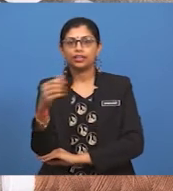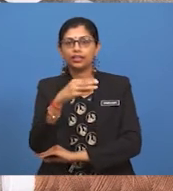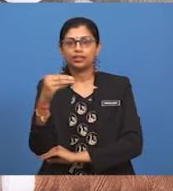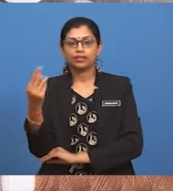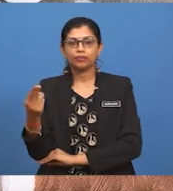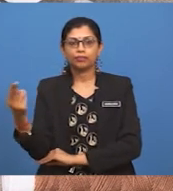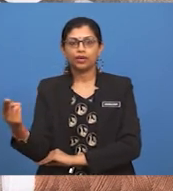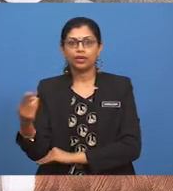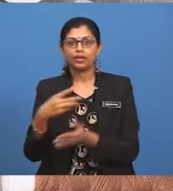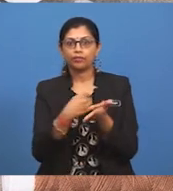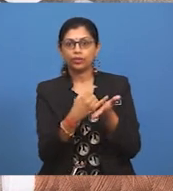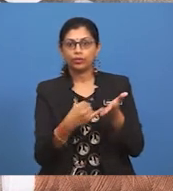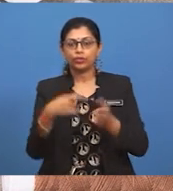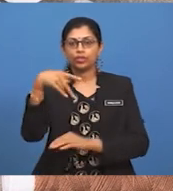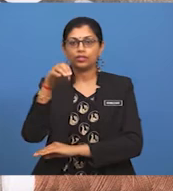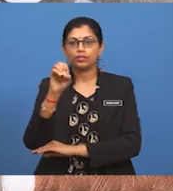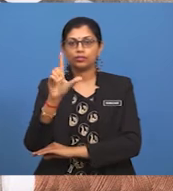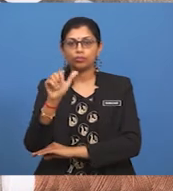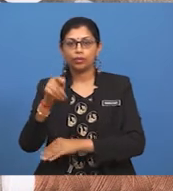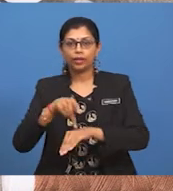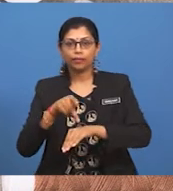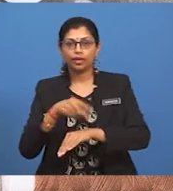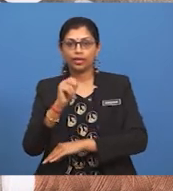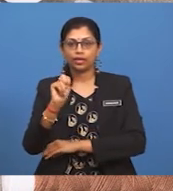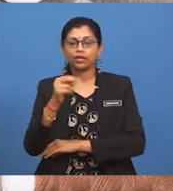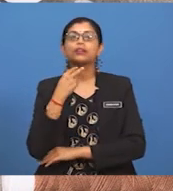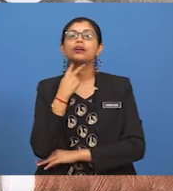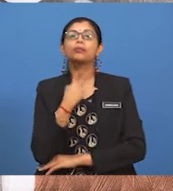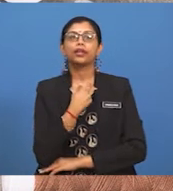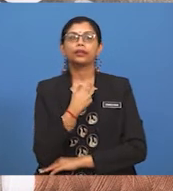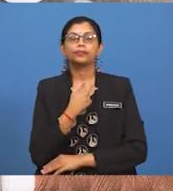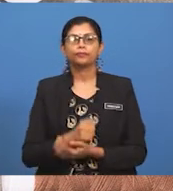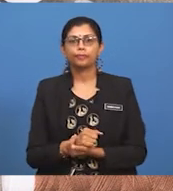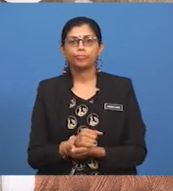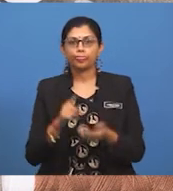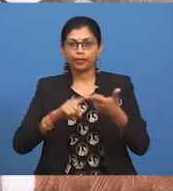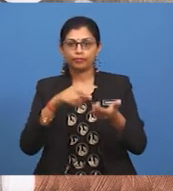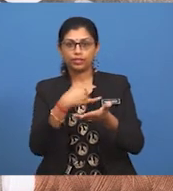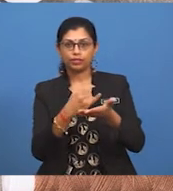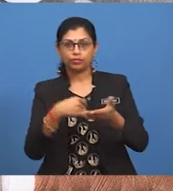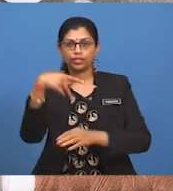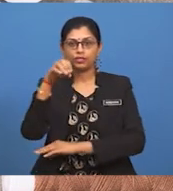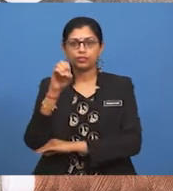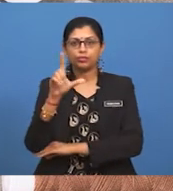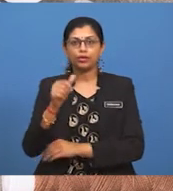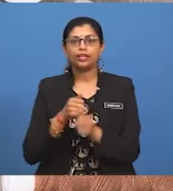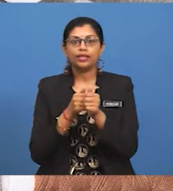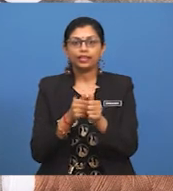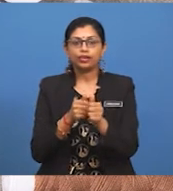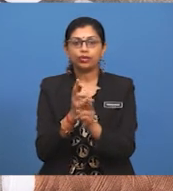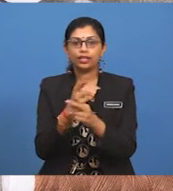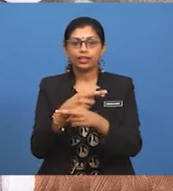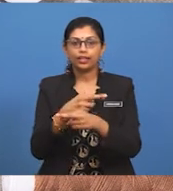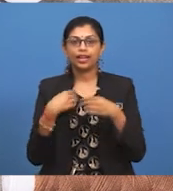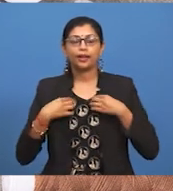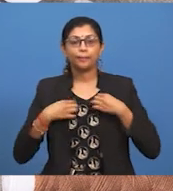pola pakaian hamil. Kedua, menjawab pola berdasarkan rekaan pakaian hamil. Dan